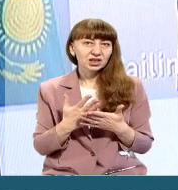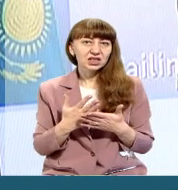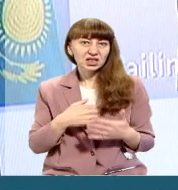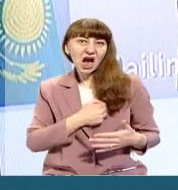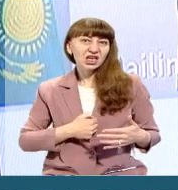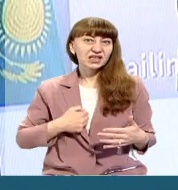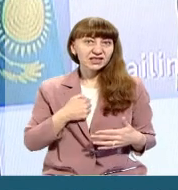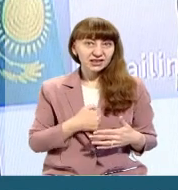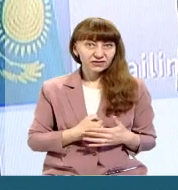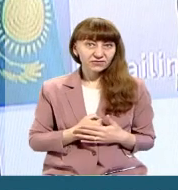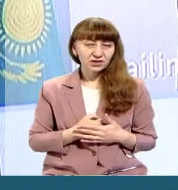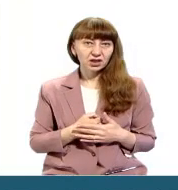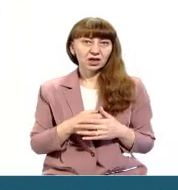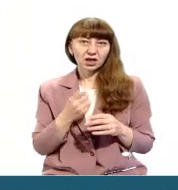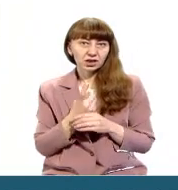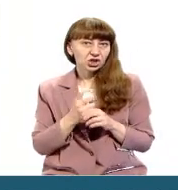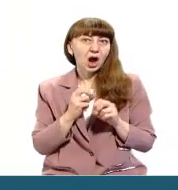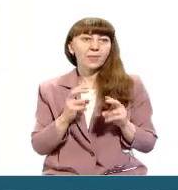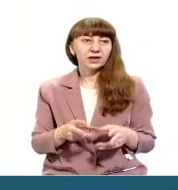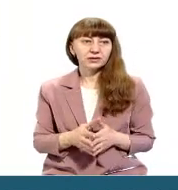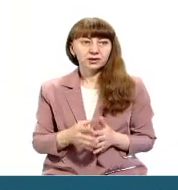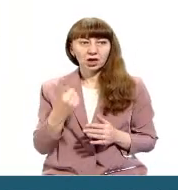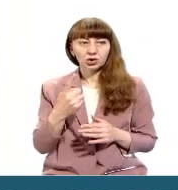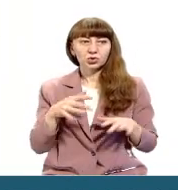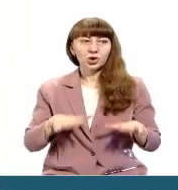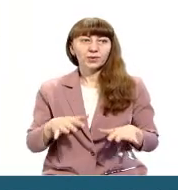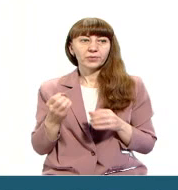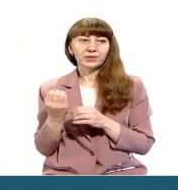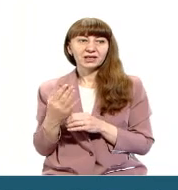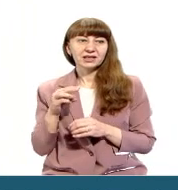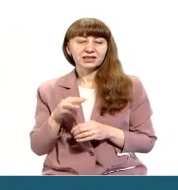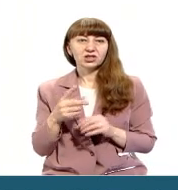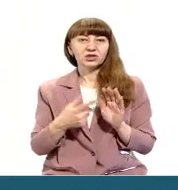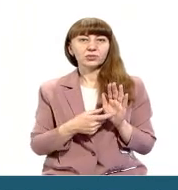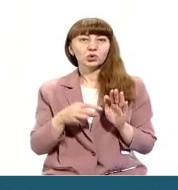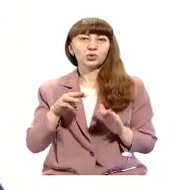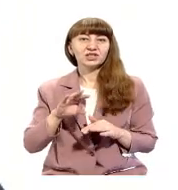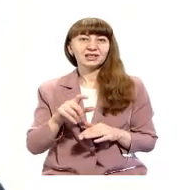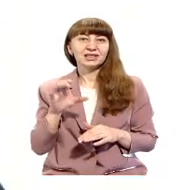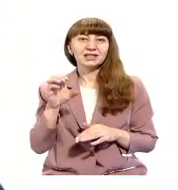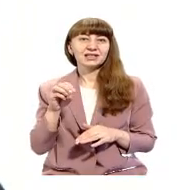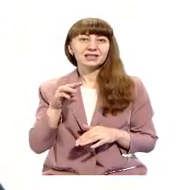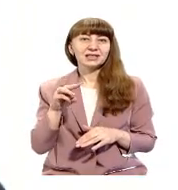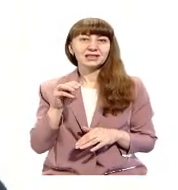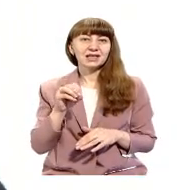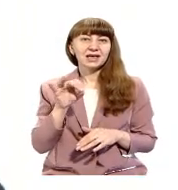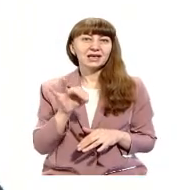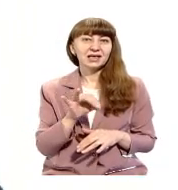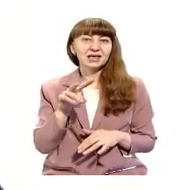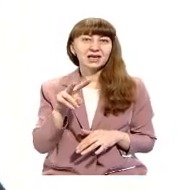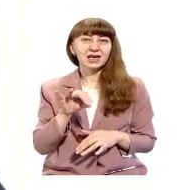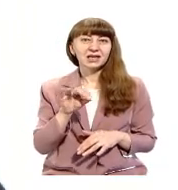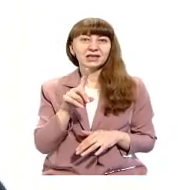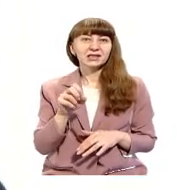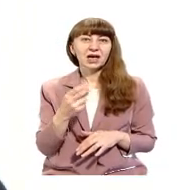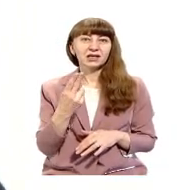живот г одну собаку выходит только 15700 тенге на стерилизацию Я ещё не беру в расчёт там